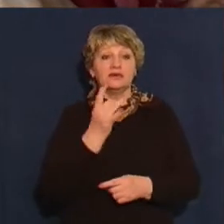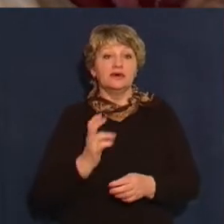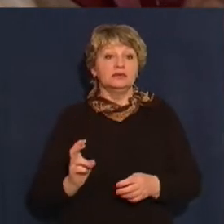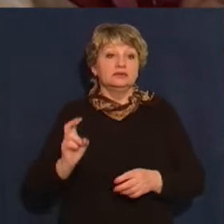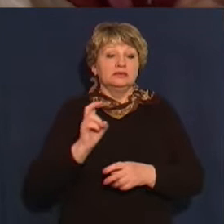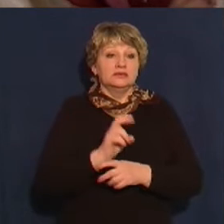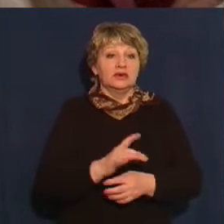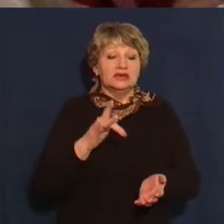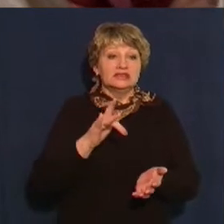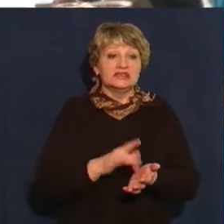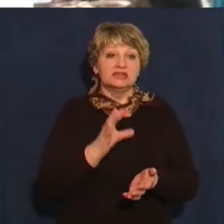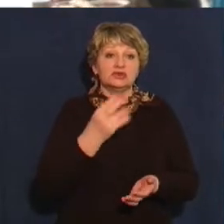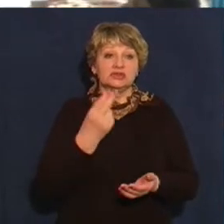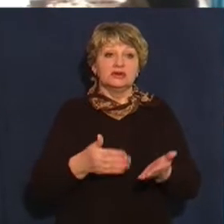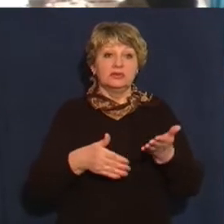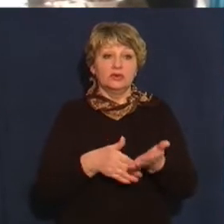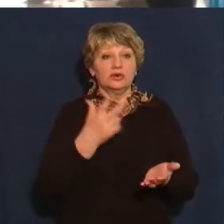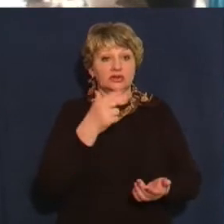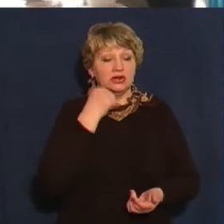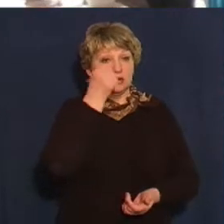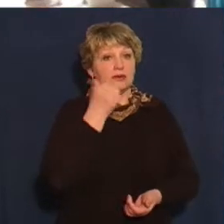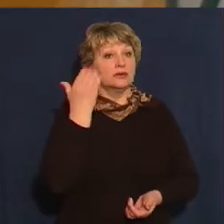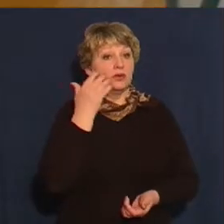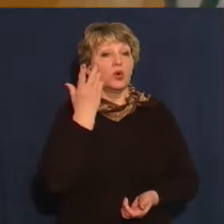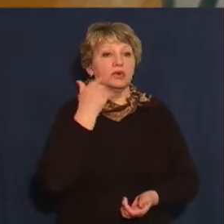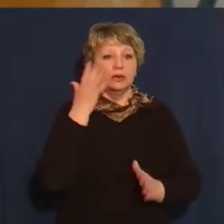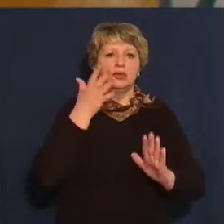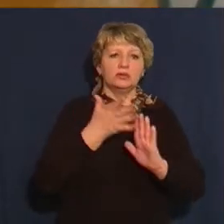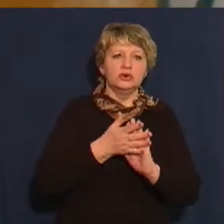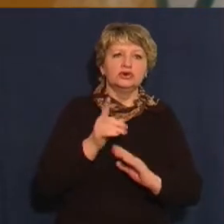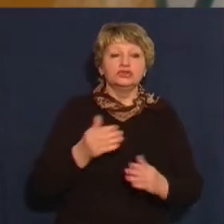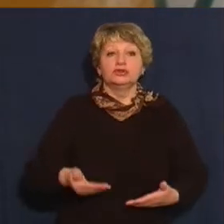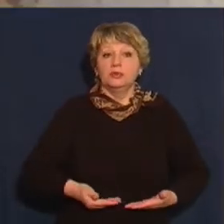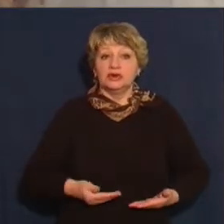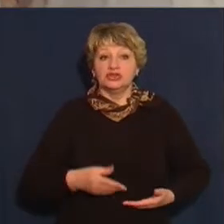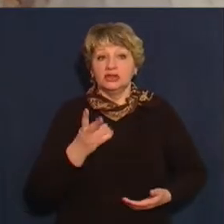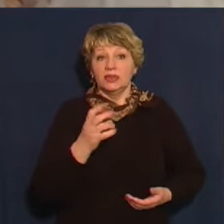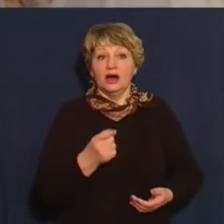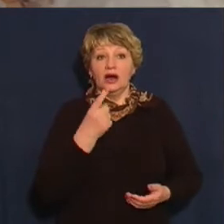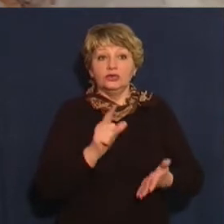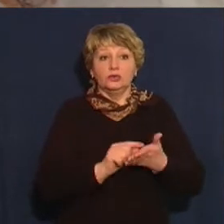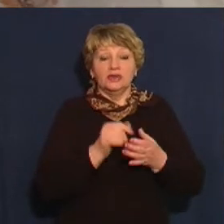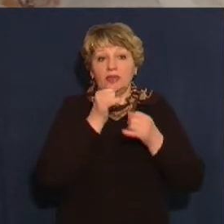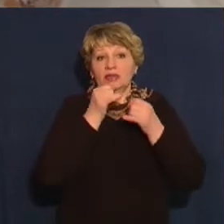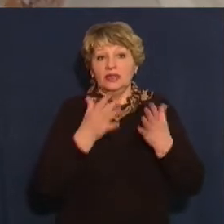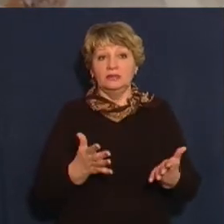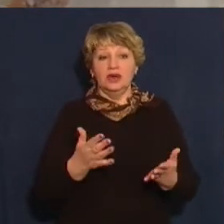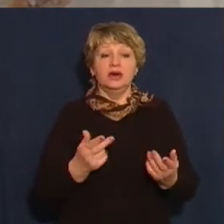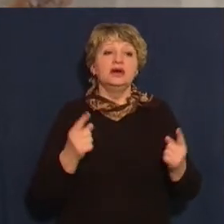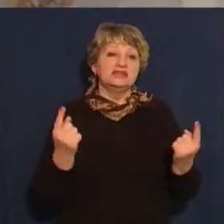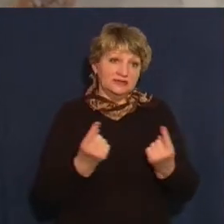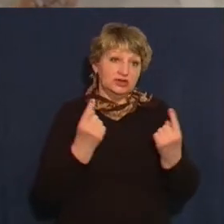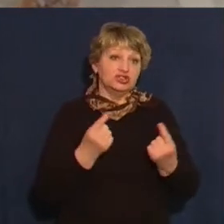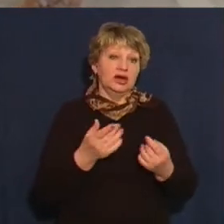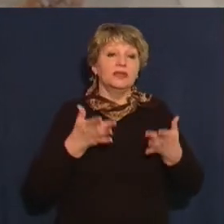центру соціальної допомоги 3 роки тому, коли зрозуміла, що прожити на пенсію не зможе. Звичайно, стало набагато